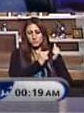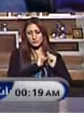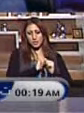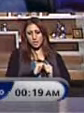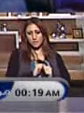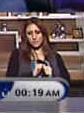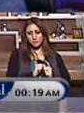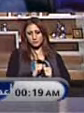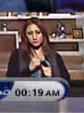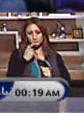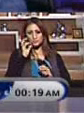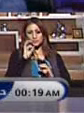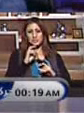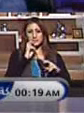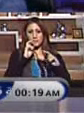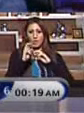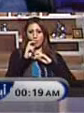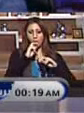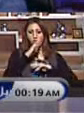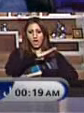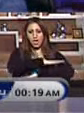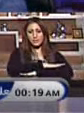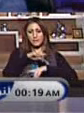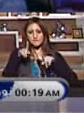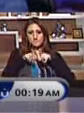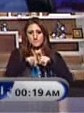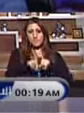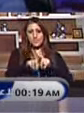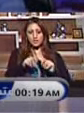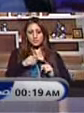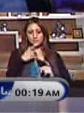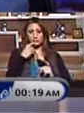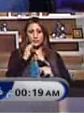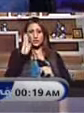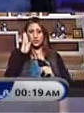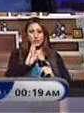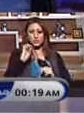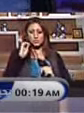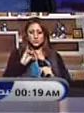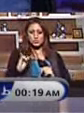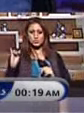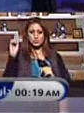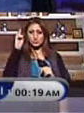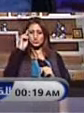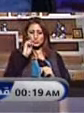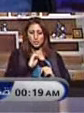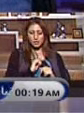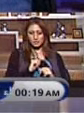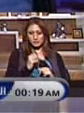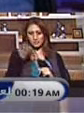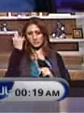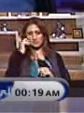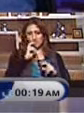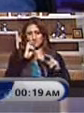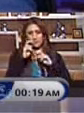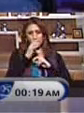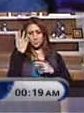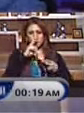قضيه ادب الحوار لما جاه سهيل بن عمرو كبير المفوضين المكيين في